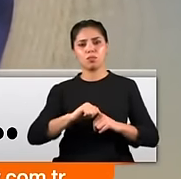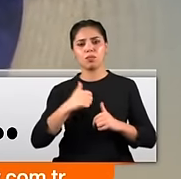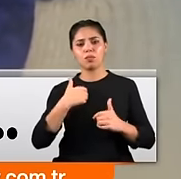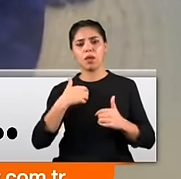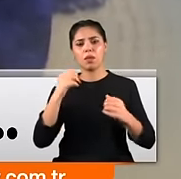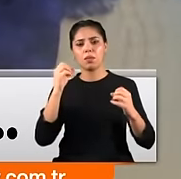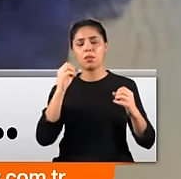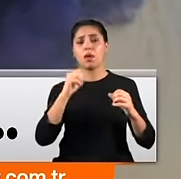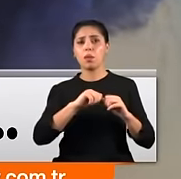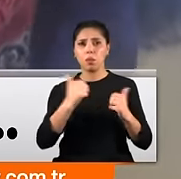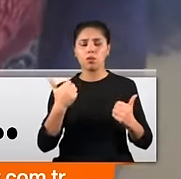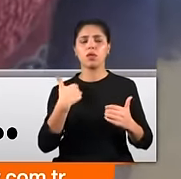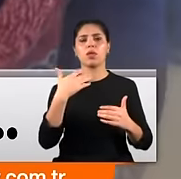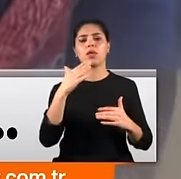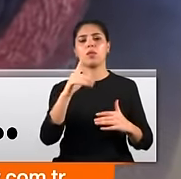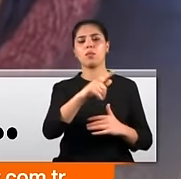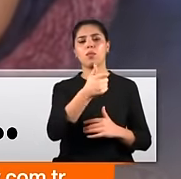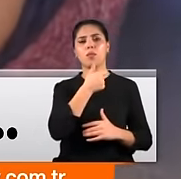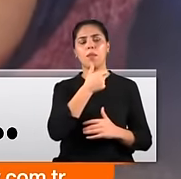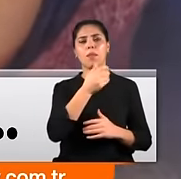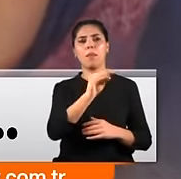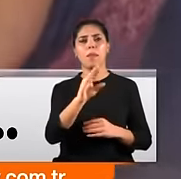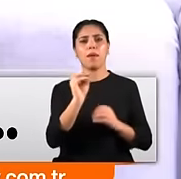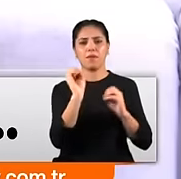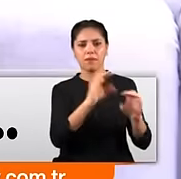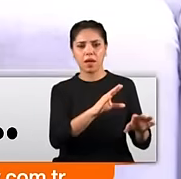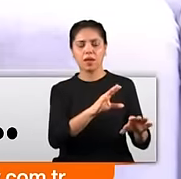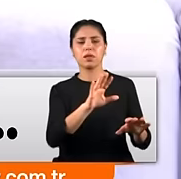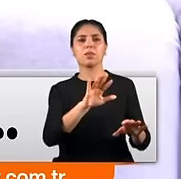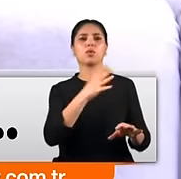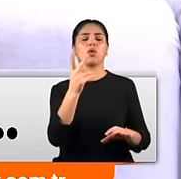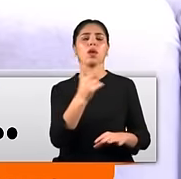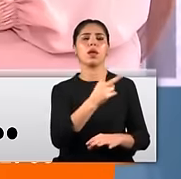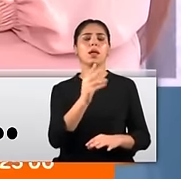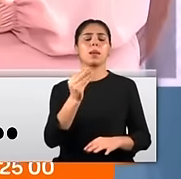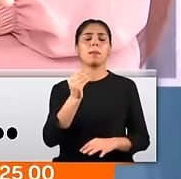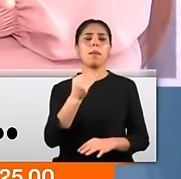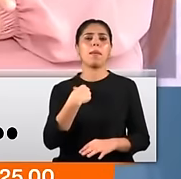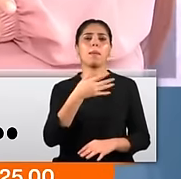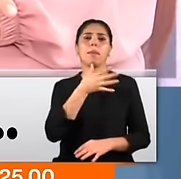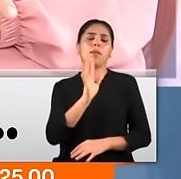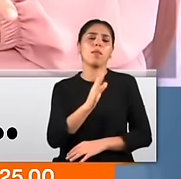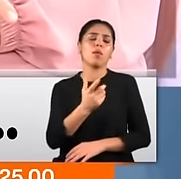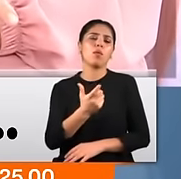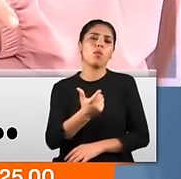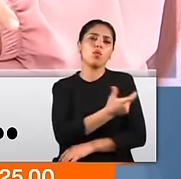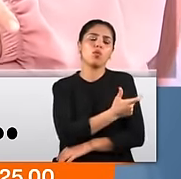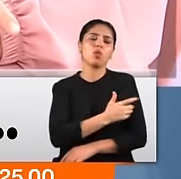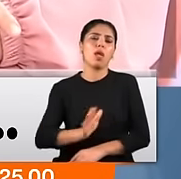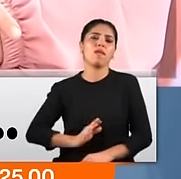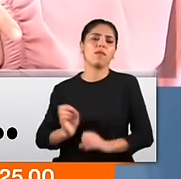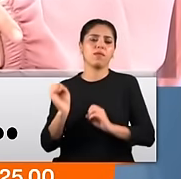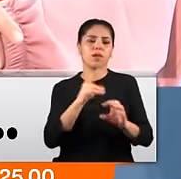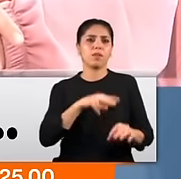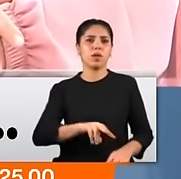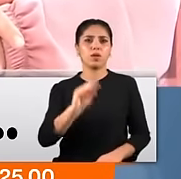bıraktım. Çocuklarım yurda düştü, benden habersiz evlatlık verildiler. 4 yaşlarında evlatlık verilen ve şu an 18 yaşlarında olan ikiz